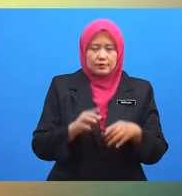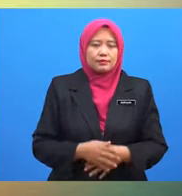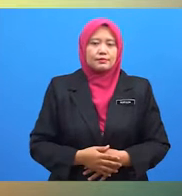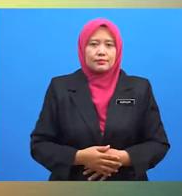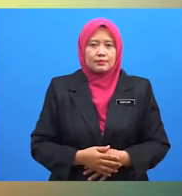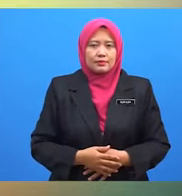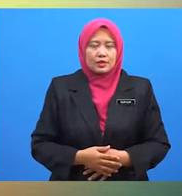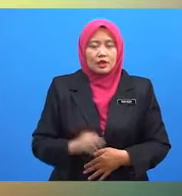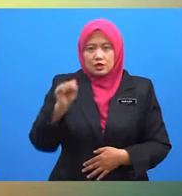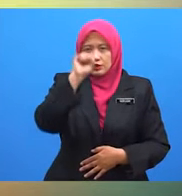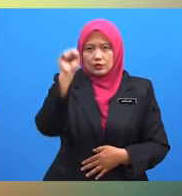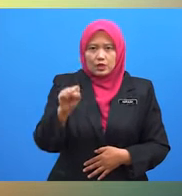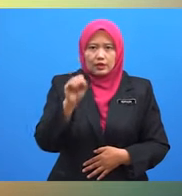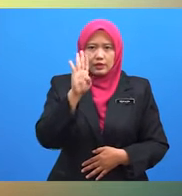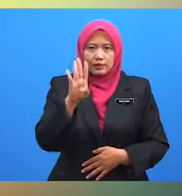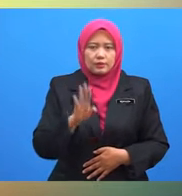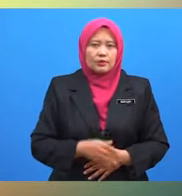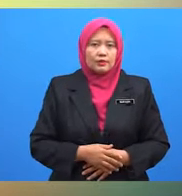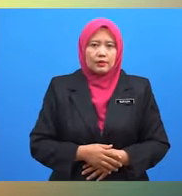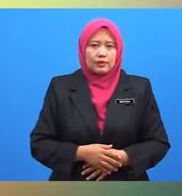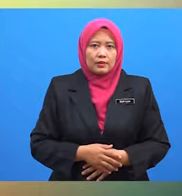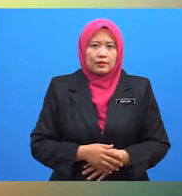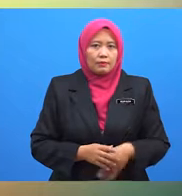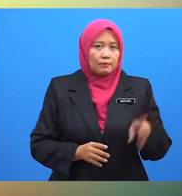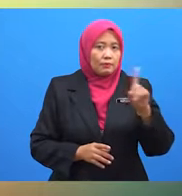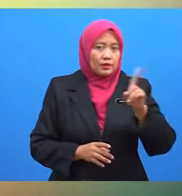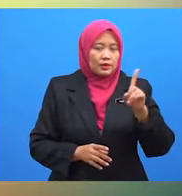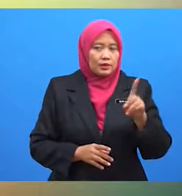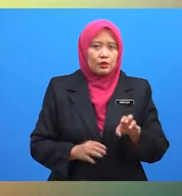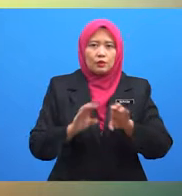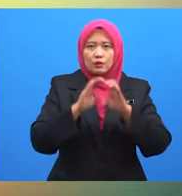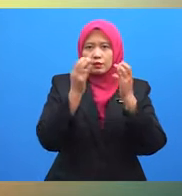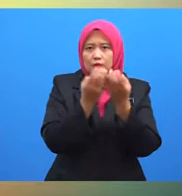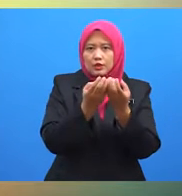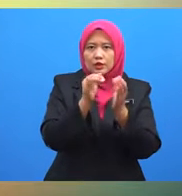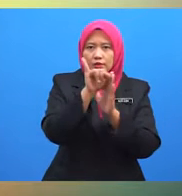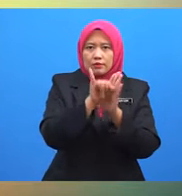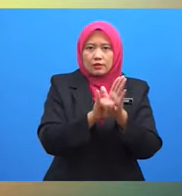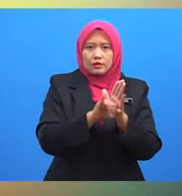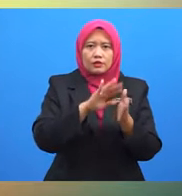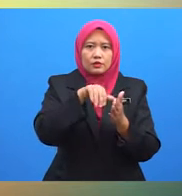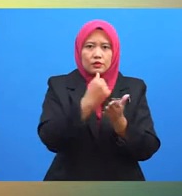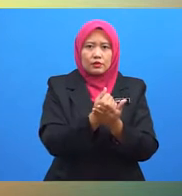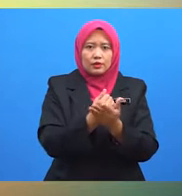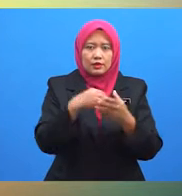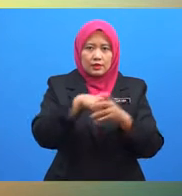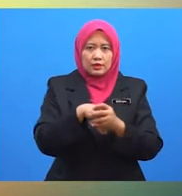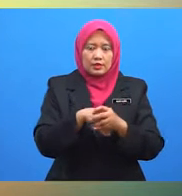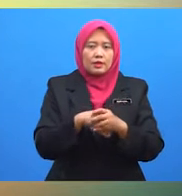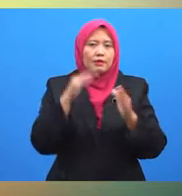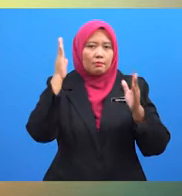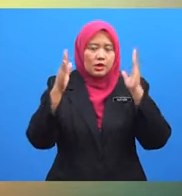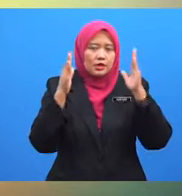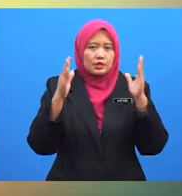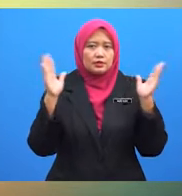Soalan yang keempat. Yang manakah kumpulan imbuhan yang kesemuanya terdapat dalam